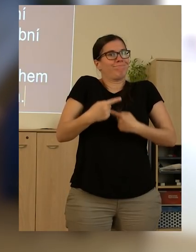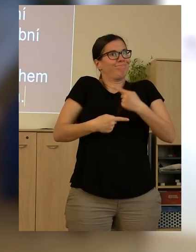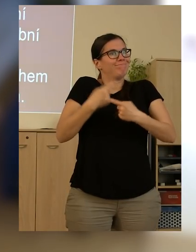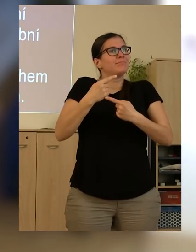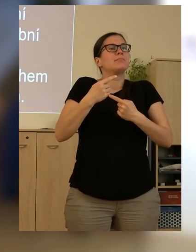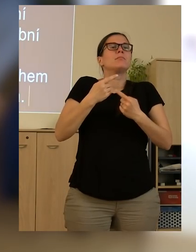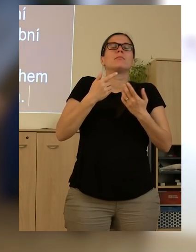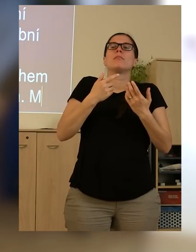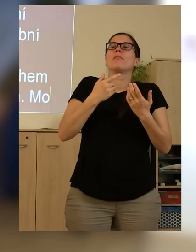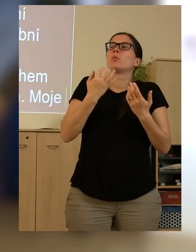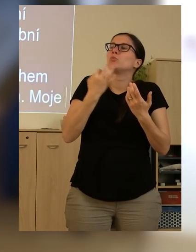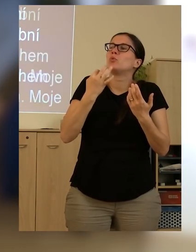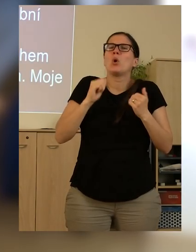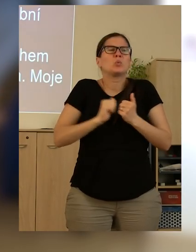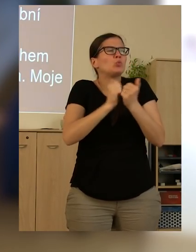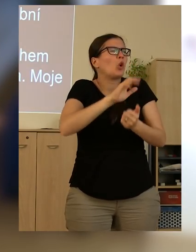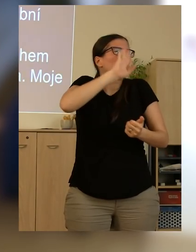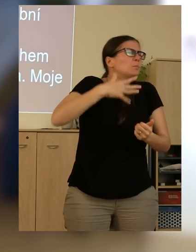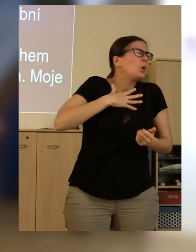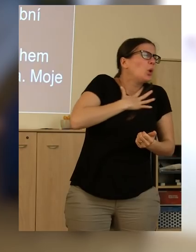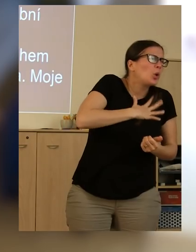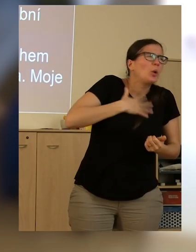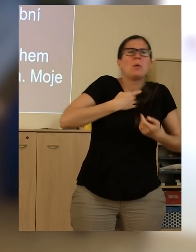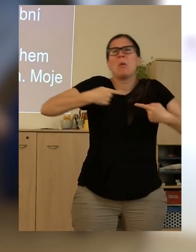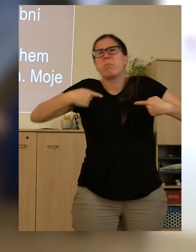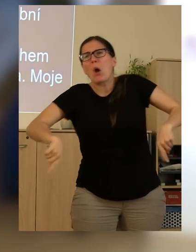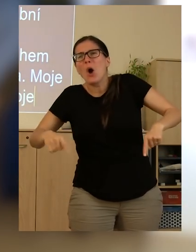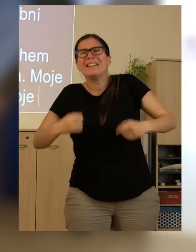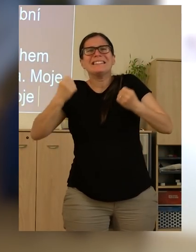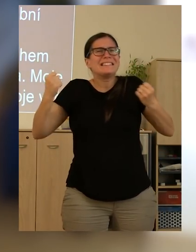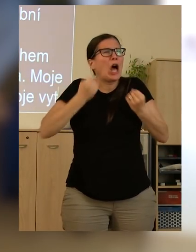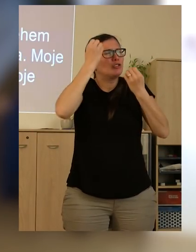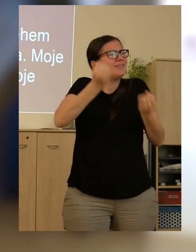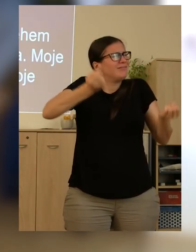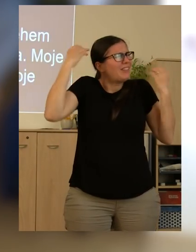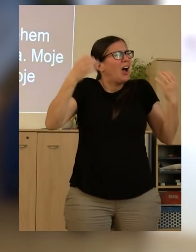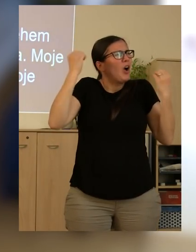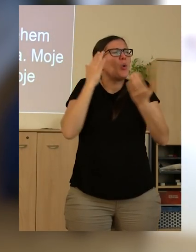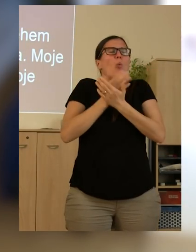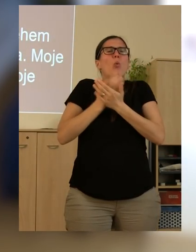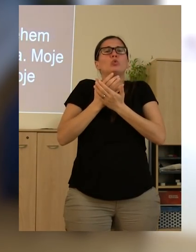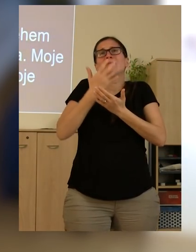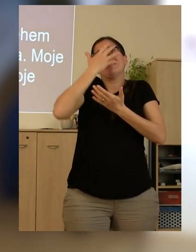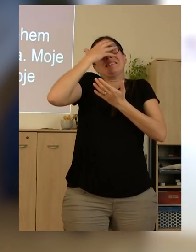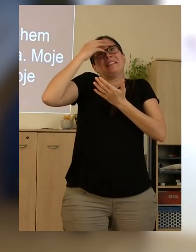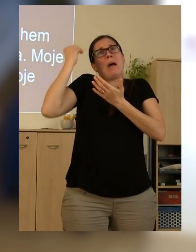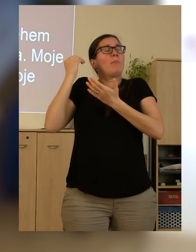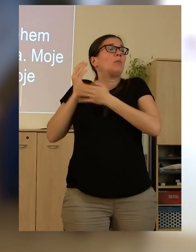Moje strachy, moje traumata, moje vytěsněné věci, jo? To, co jsem si přinesl z dětství a tak